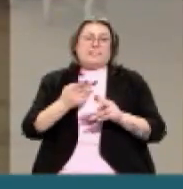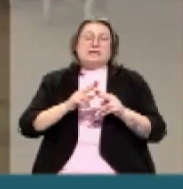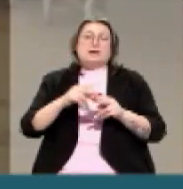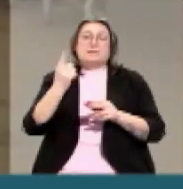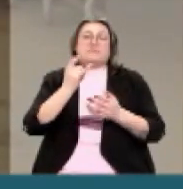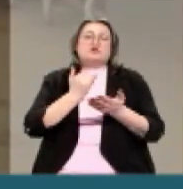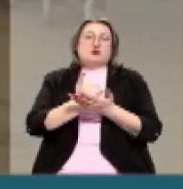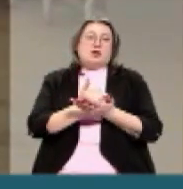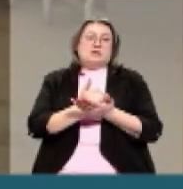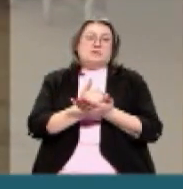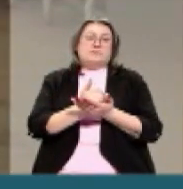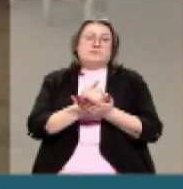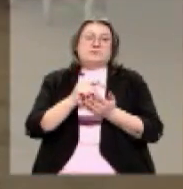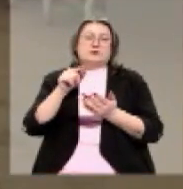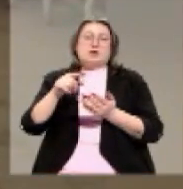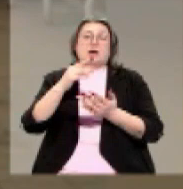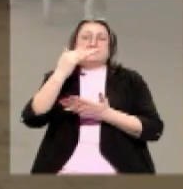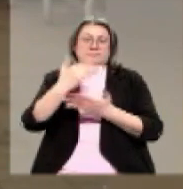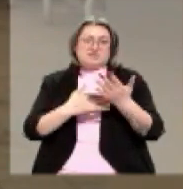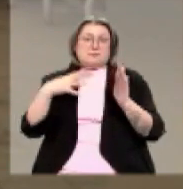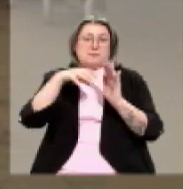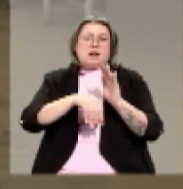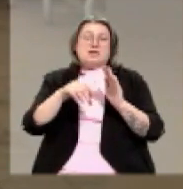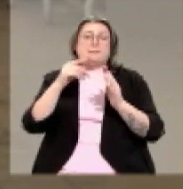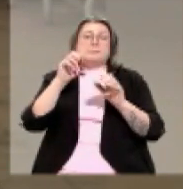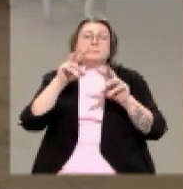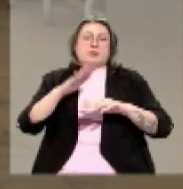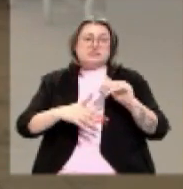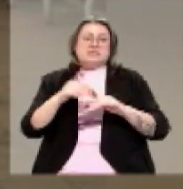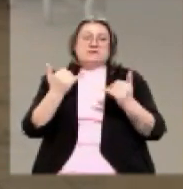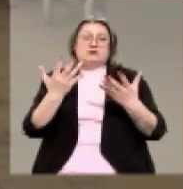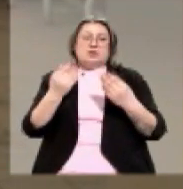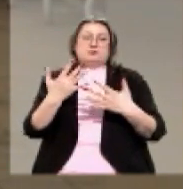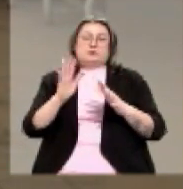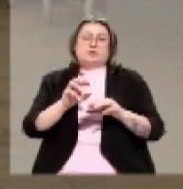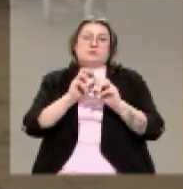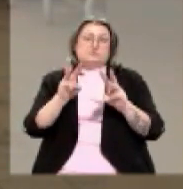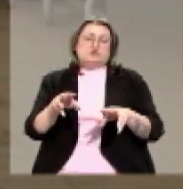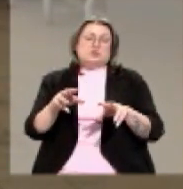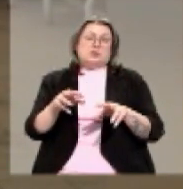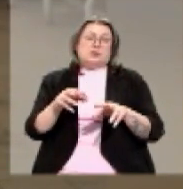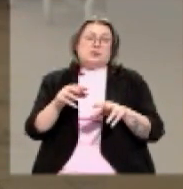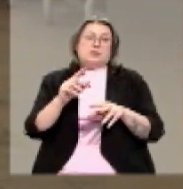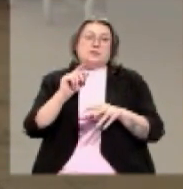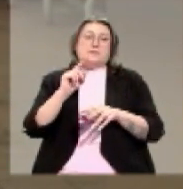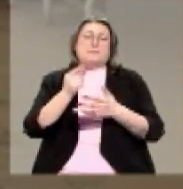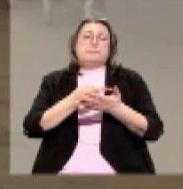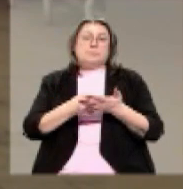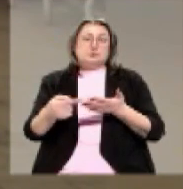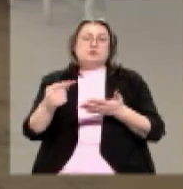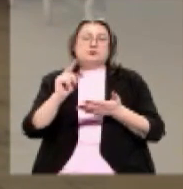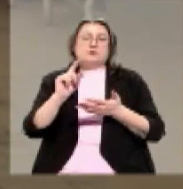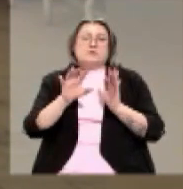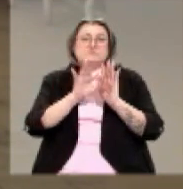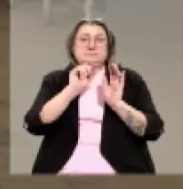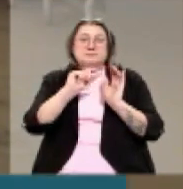шаг. Ряд профессий туда попали в этот список и на сегодняшний день уже будут обеспечены. Подчеркну, что